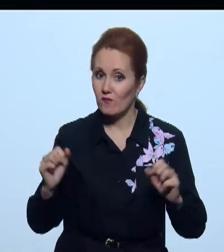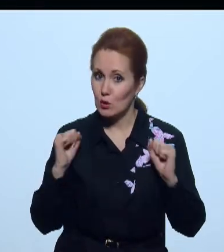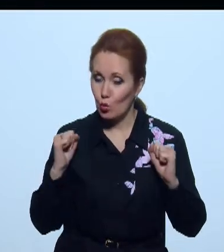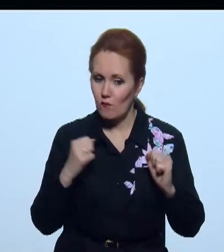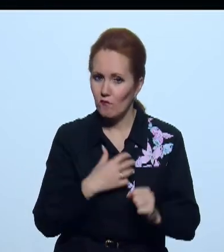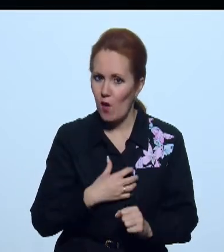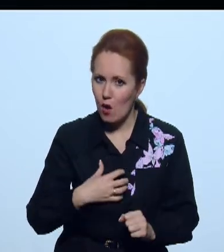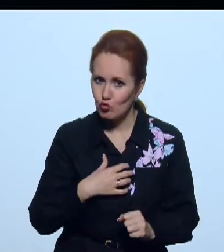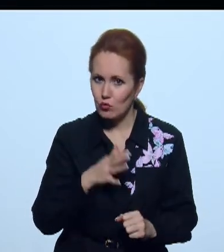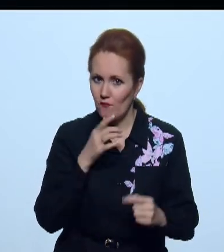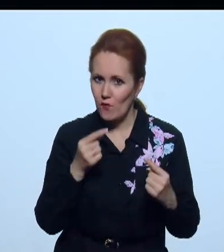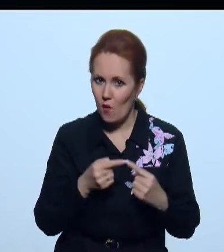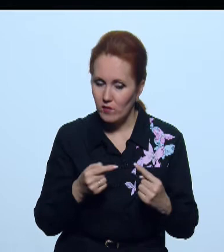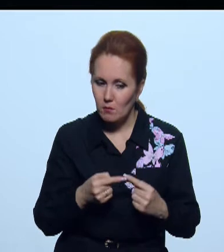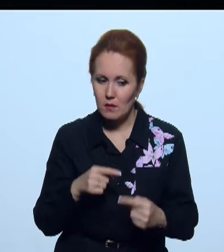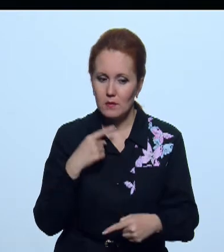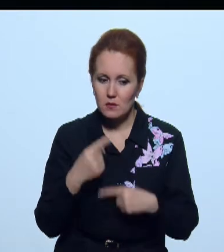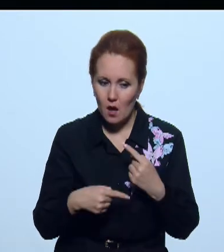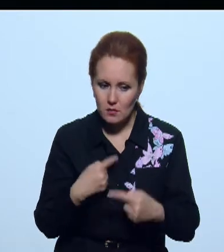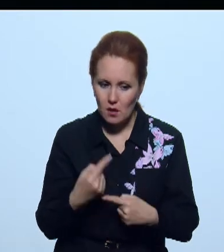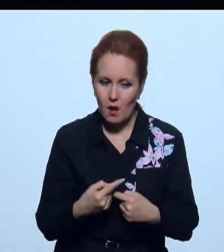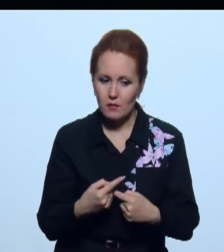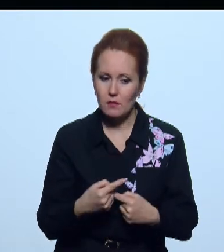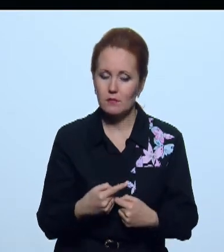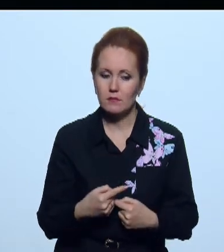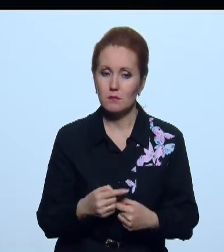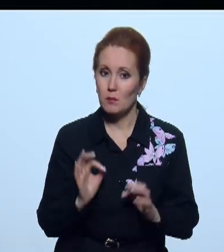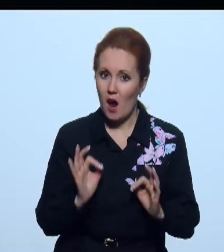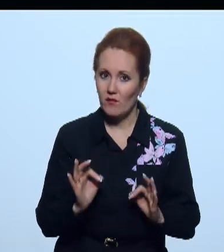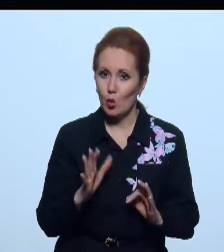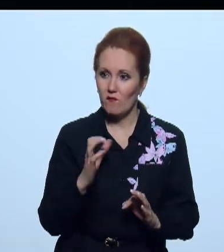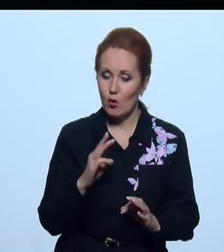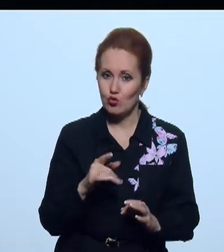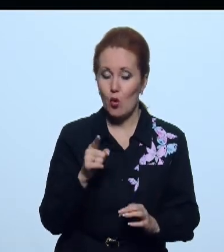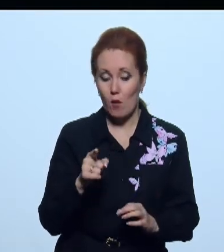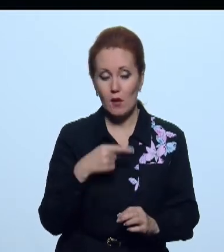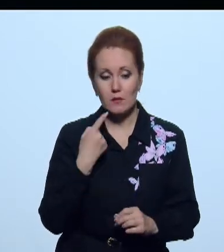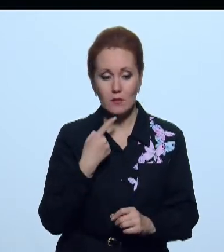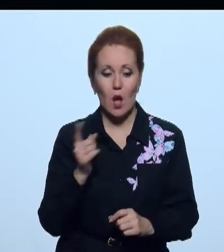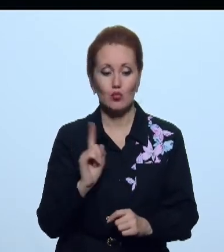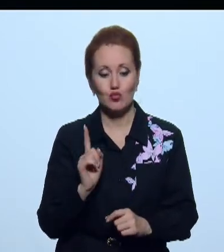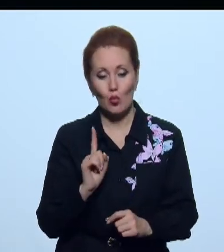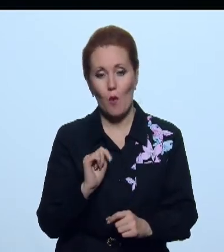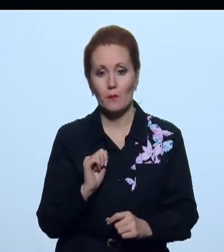вовремя что-то вот сказать. Доброе, правильные вещи. Да? Так вот, она сказала, что